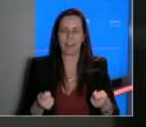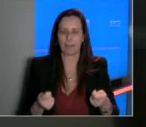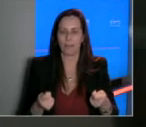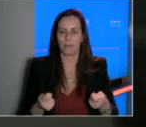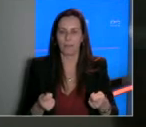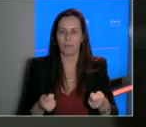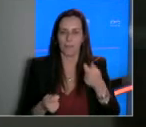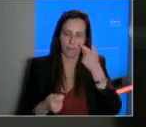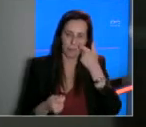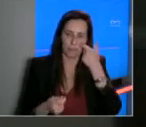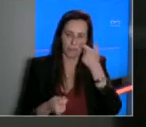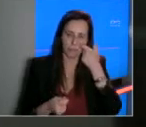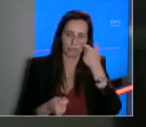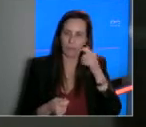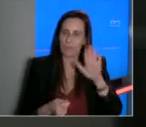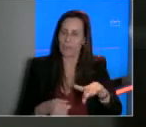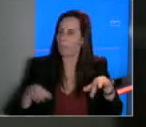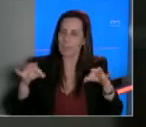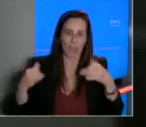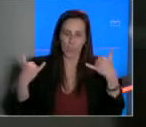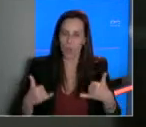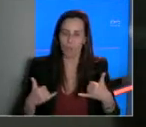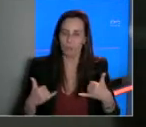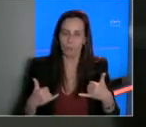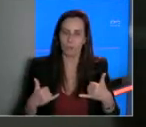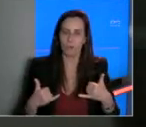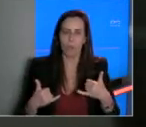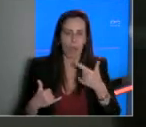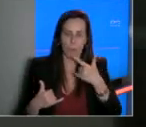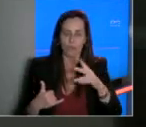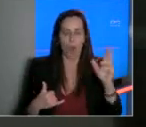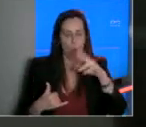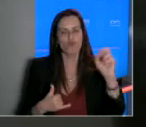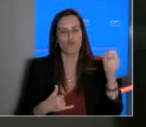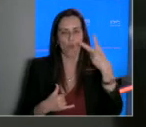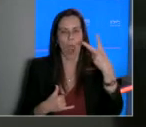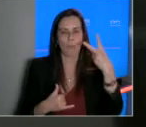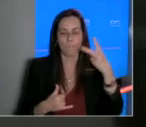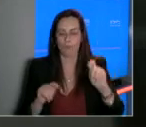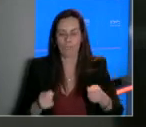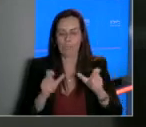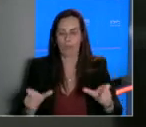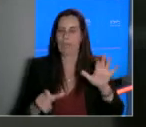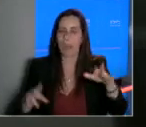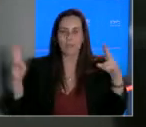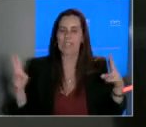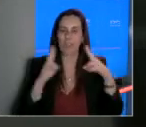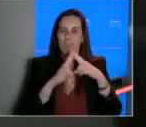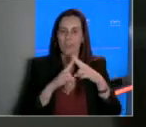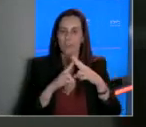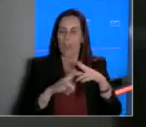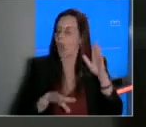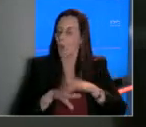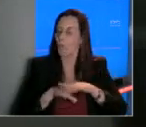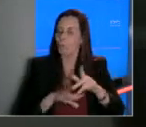תנועה מסוימות. וגם ספרד היום מודיעה להערכה של שבועיים של ההנחיות האלה. גם צרפת,